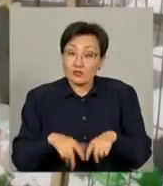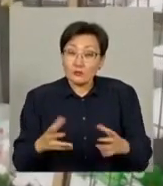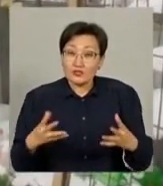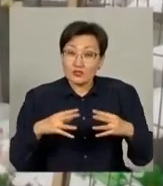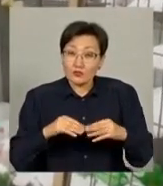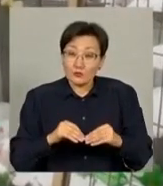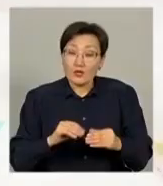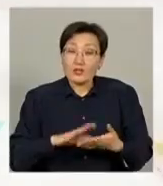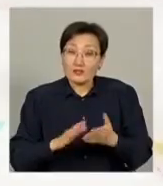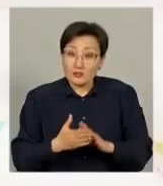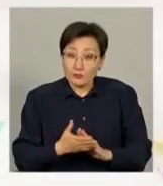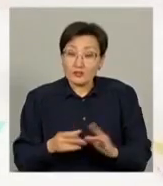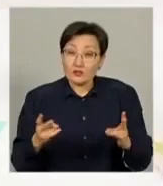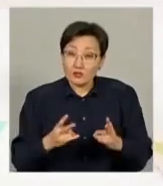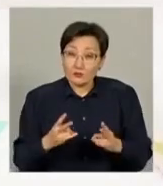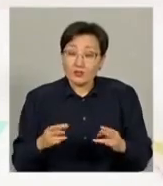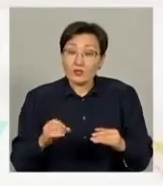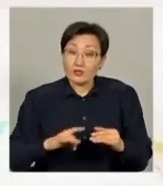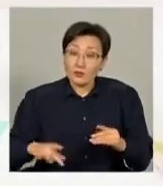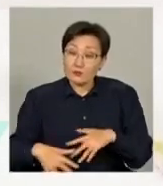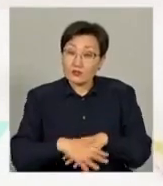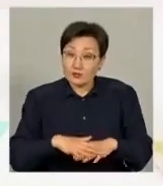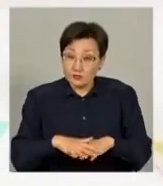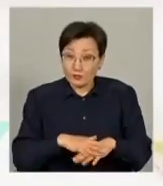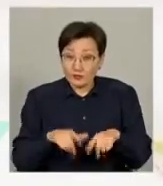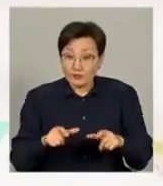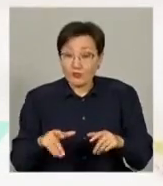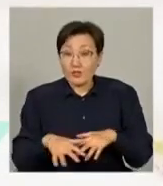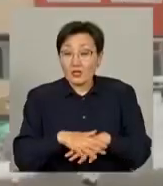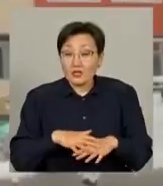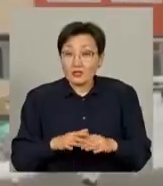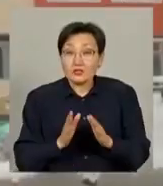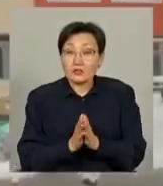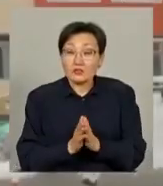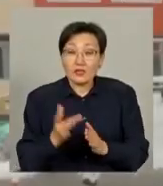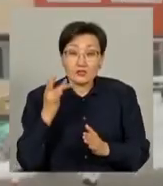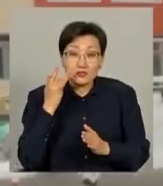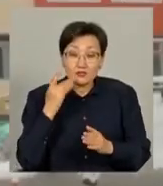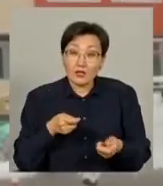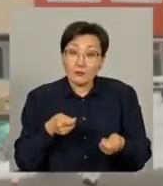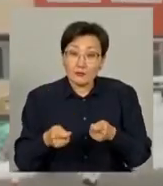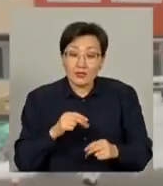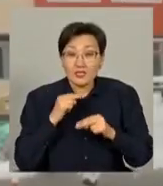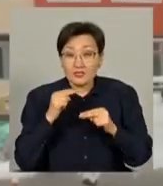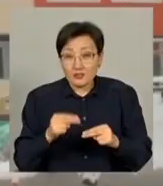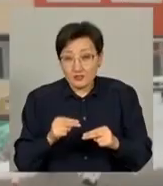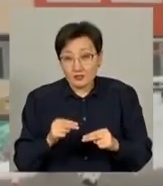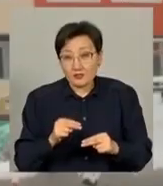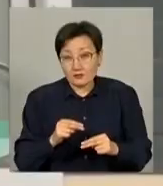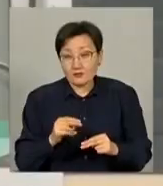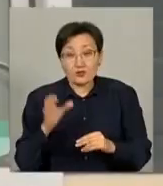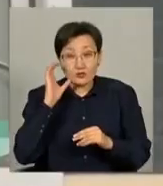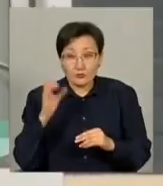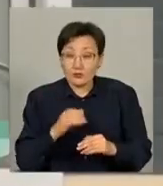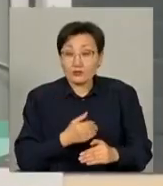ортақ байламға келуі қалды. Ал шағын аудан тұрғындары болса, халық өтініші әрдайым билік назарында болса деген ниет